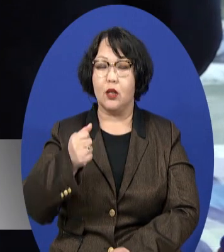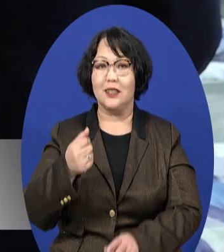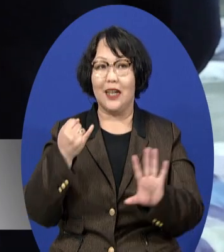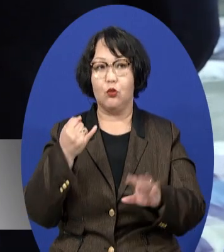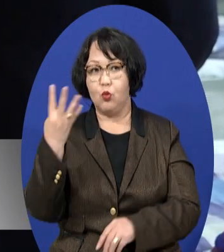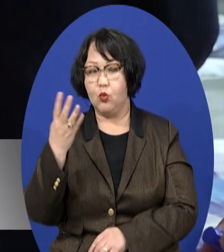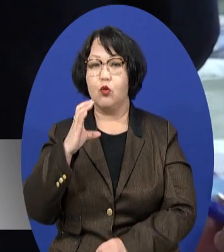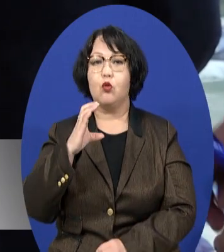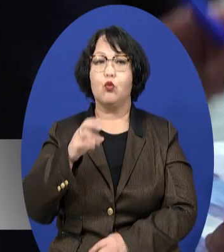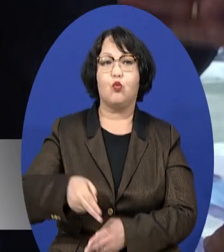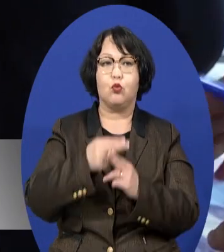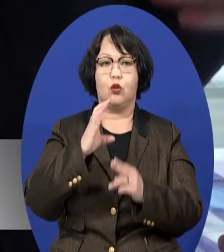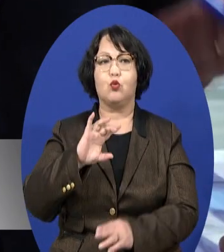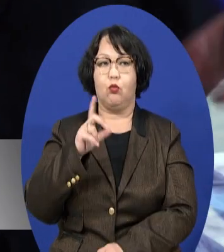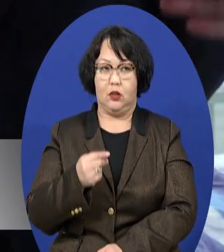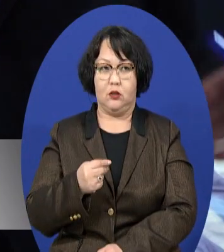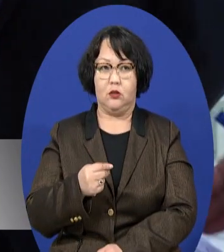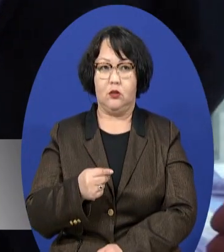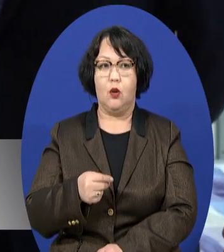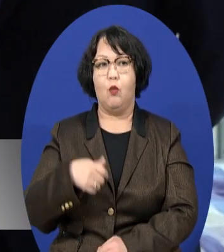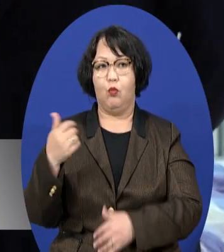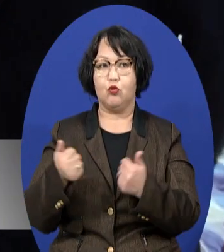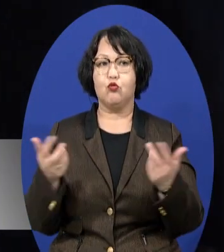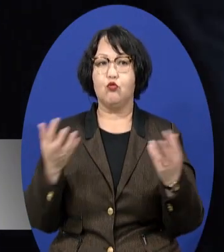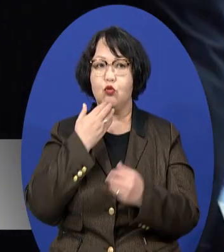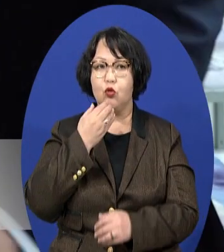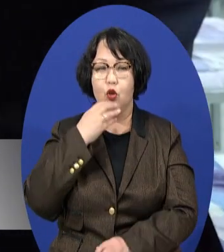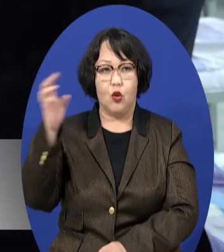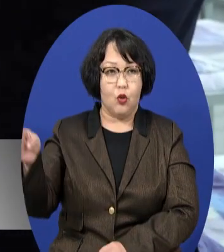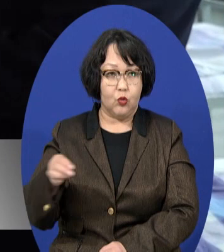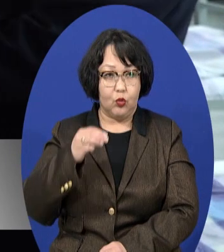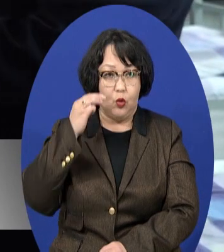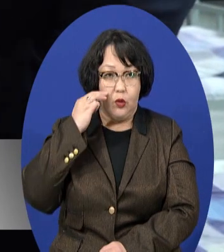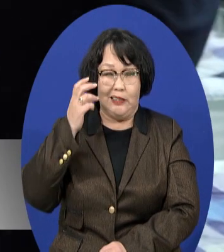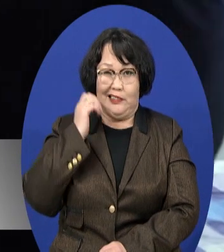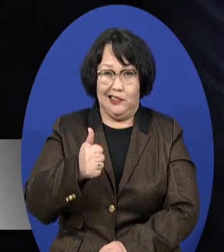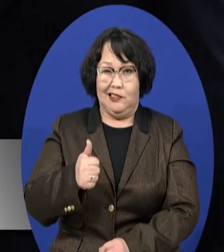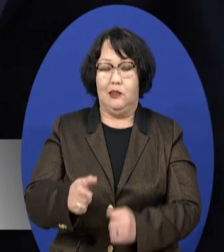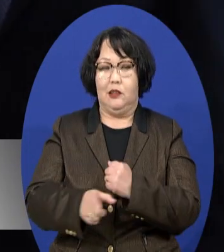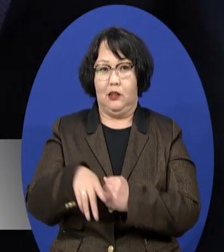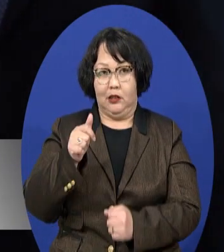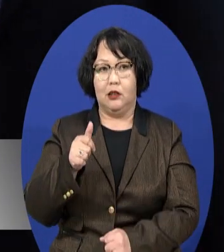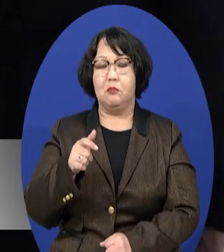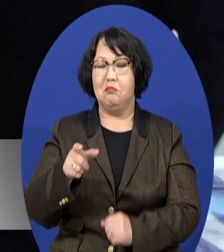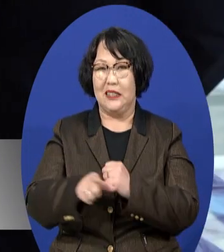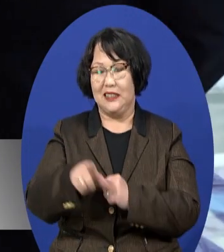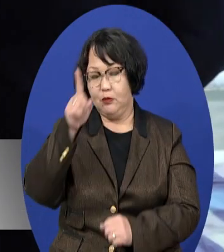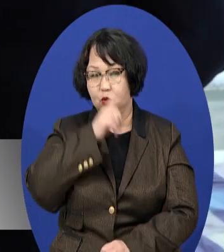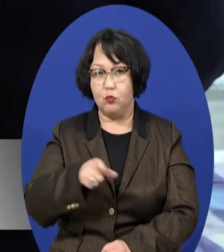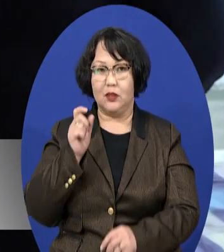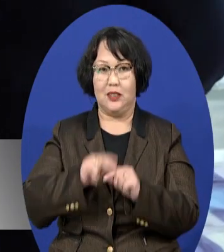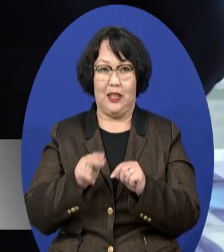Хамгийн олон нь яг бусднууд бол цөөхөн цөөхнөөр. Одоо туслах суудагчудаа бол тэр эмч резидентүүд нөгөө шалгалт